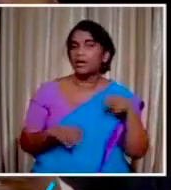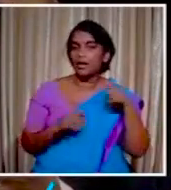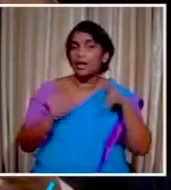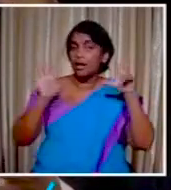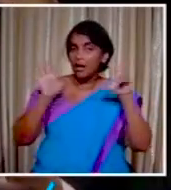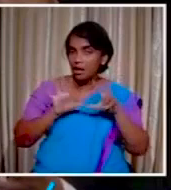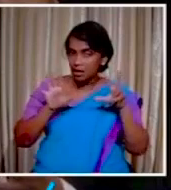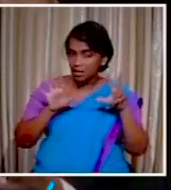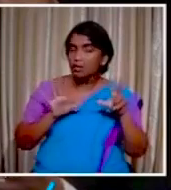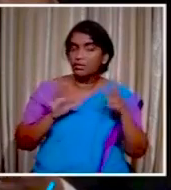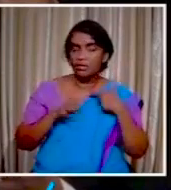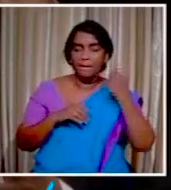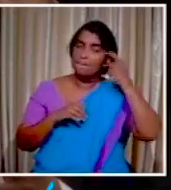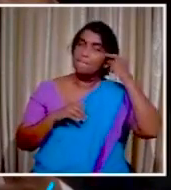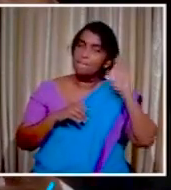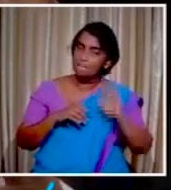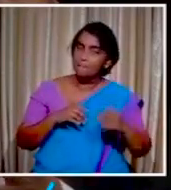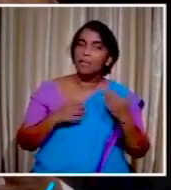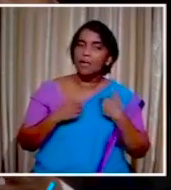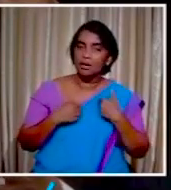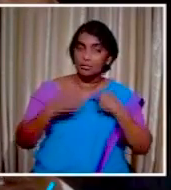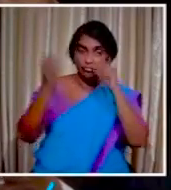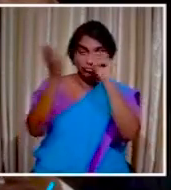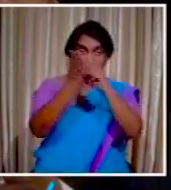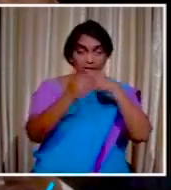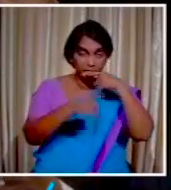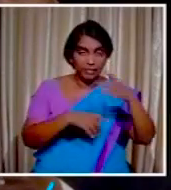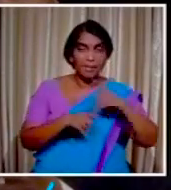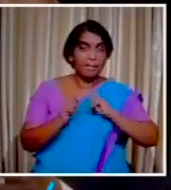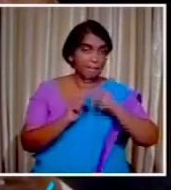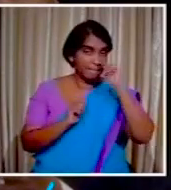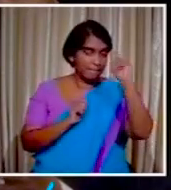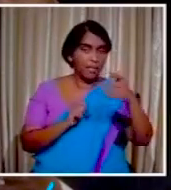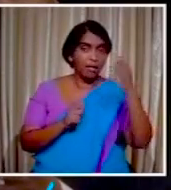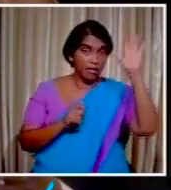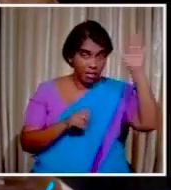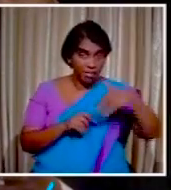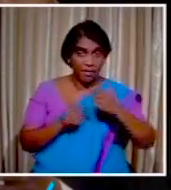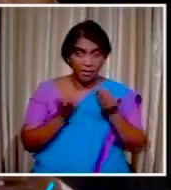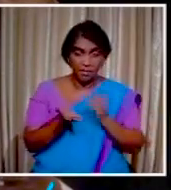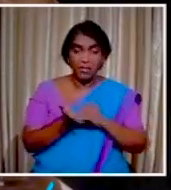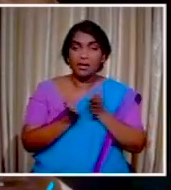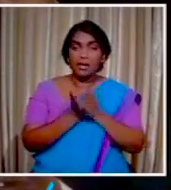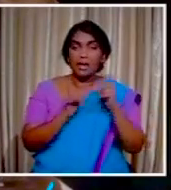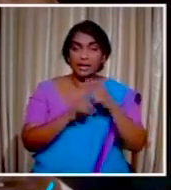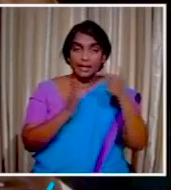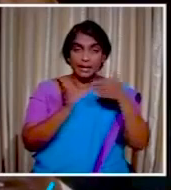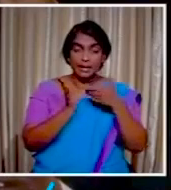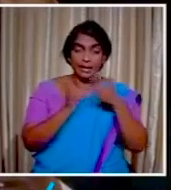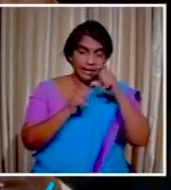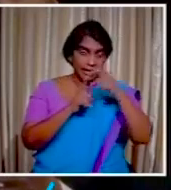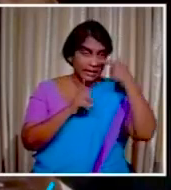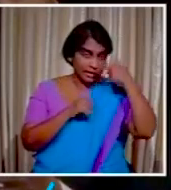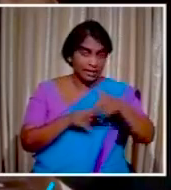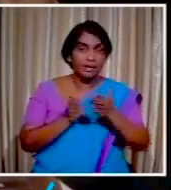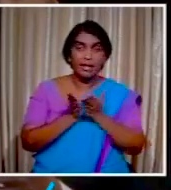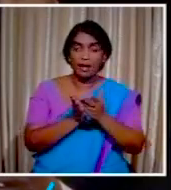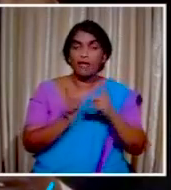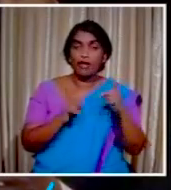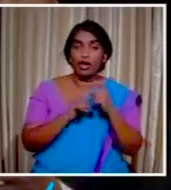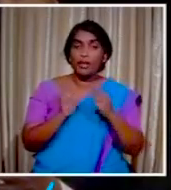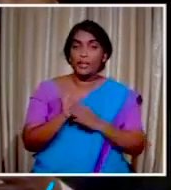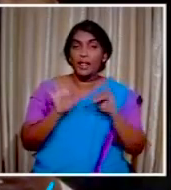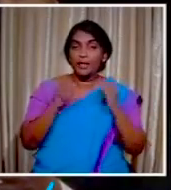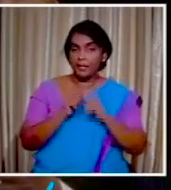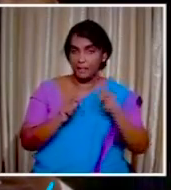වෙනිදා අපි බලාපොරොත්තු වෙනවා. අපි කරලා තියෙන ඇනෝම් අනුව අපිට ගෙවන්න තියෙනවා ආවට පස්සේ ඩීසල් නැවක ඩොලර් මිලියන 60ක්. අපි ඒකට තමයි උත්සාහ